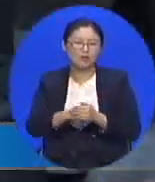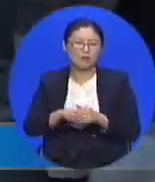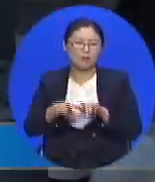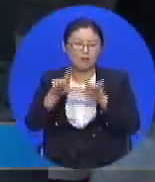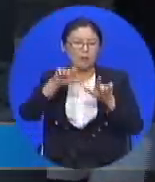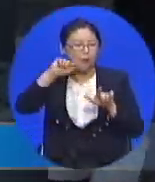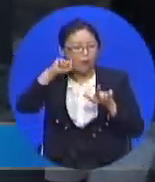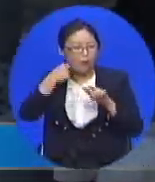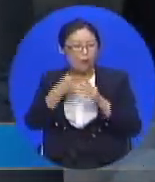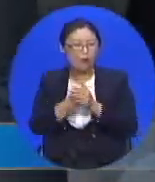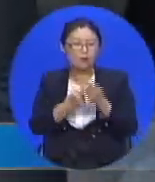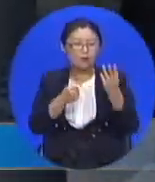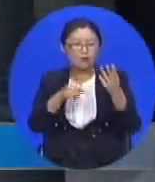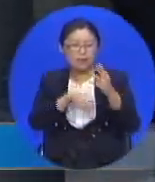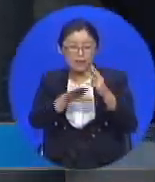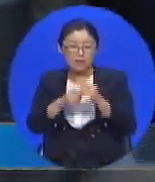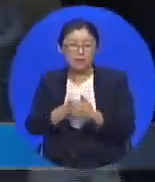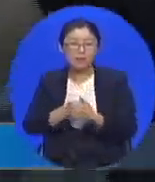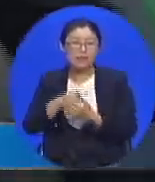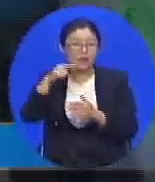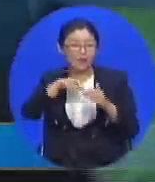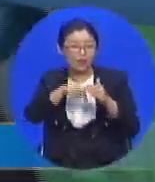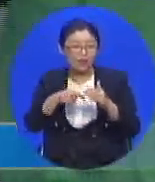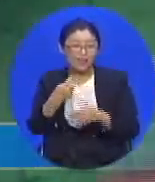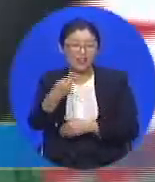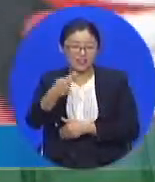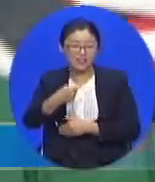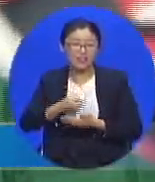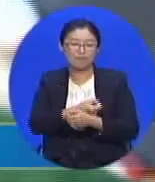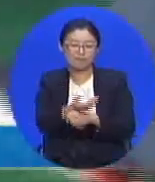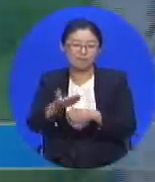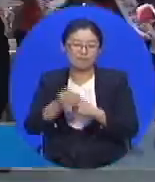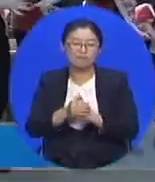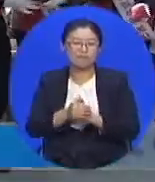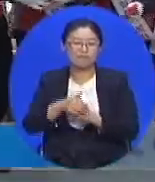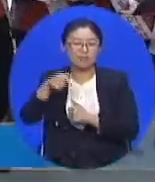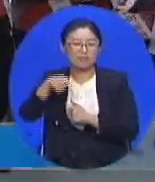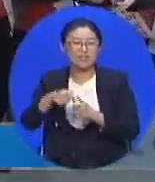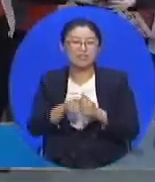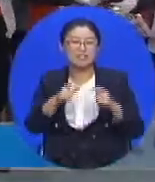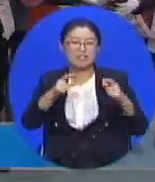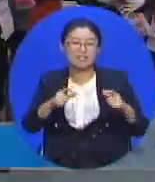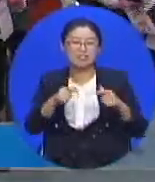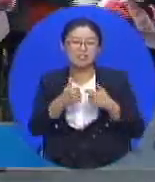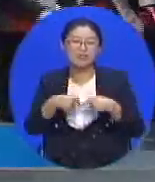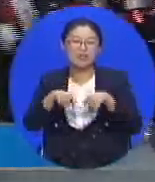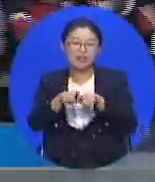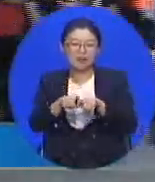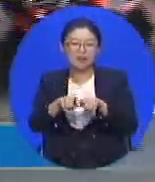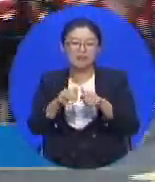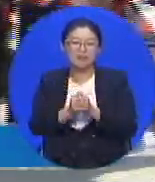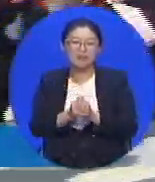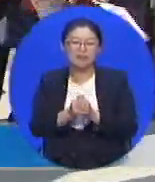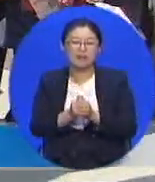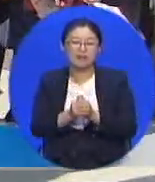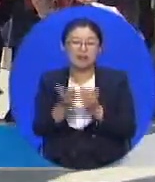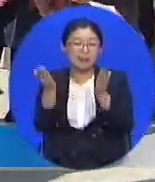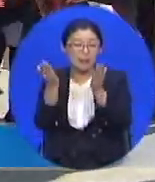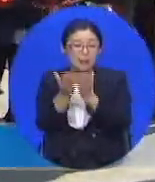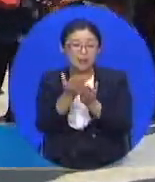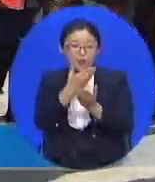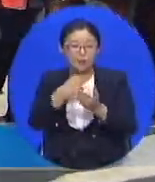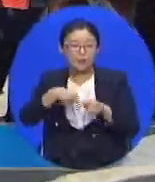세 가정에 연탄 천장을 전달했습니다. 한편 구미시는 지역 주민이 함께하는 봉사활동과 맞춤형